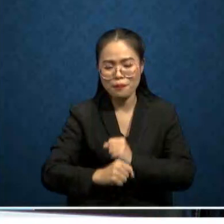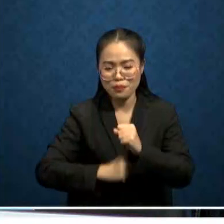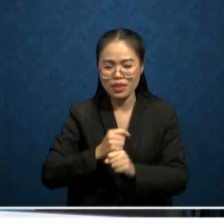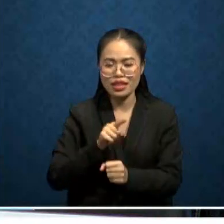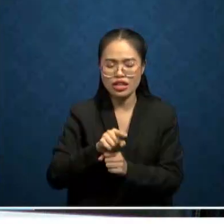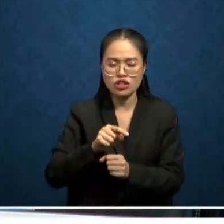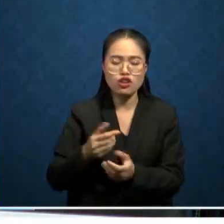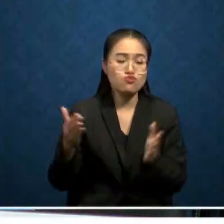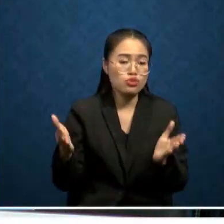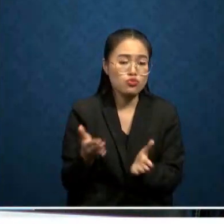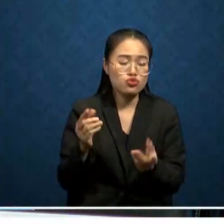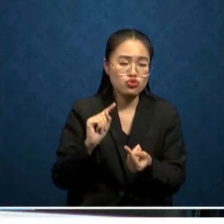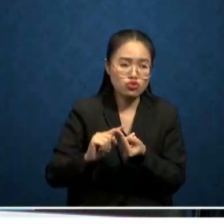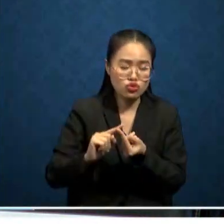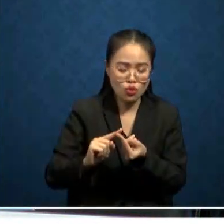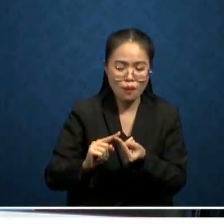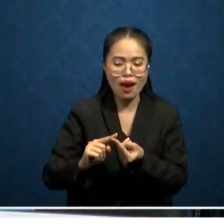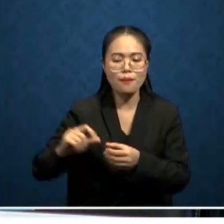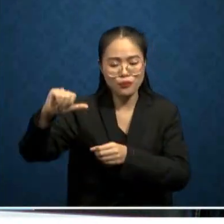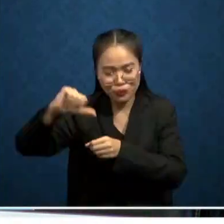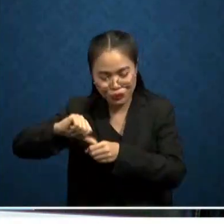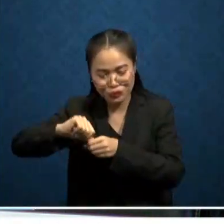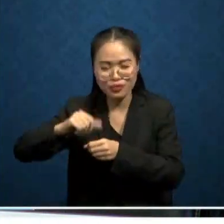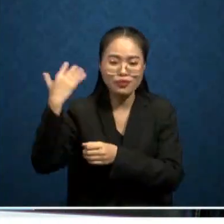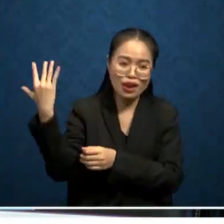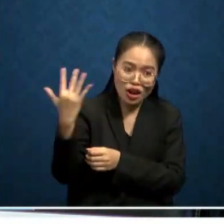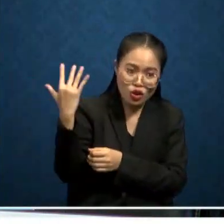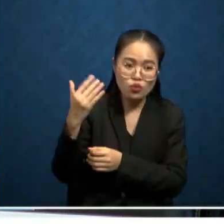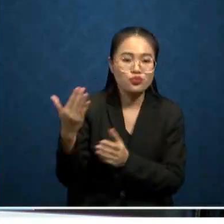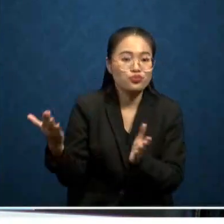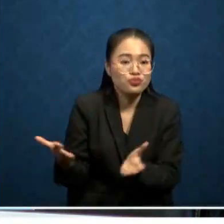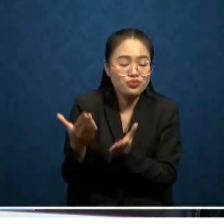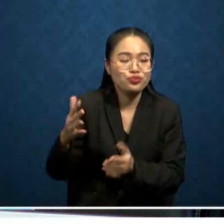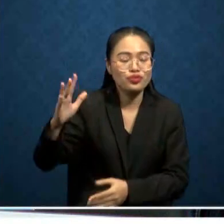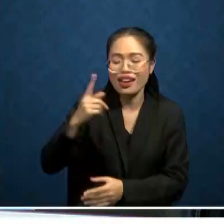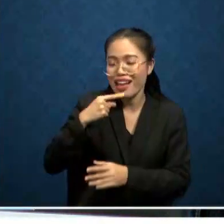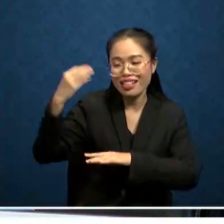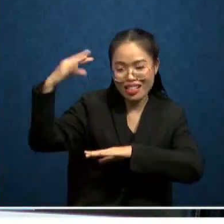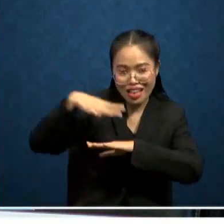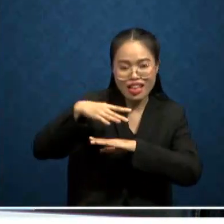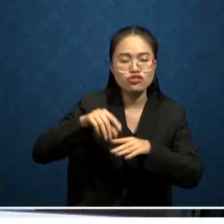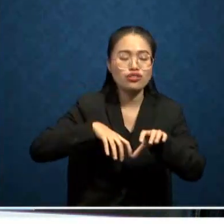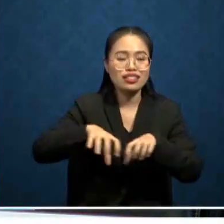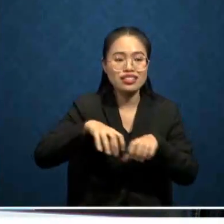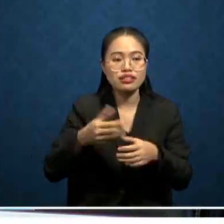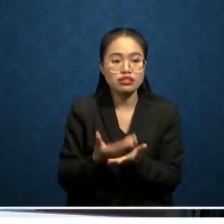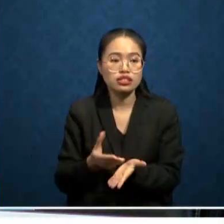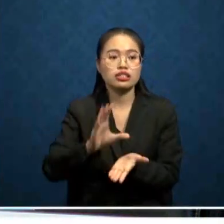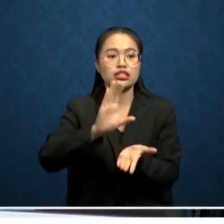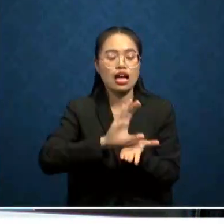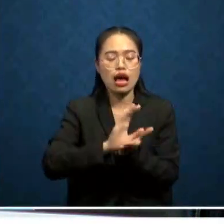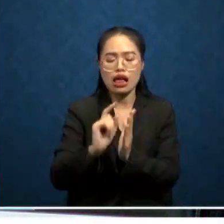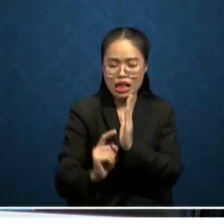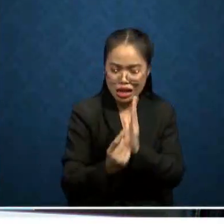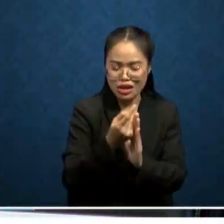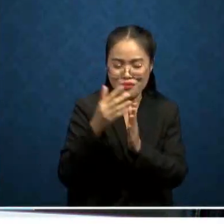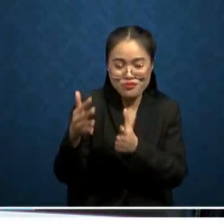พลังงานหมุนเวียนนะครับปี64ใน annual Reportฉบับเนี้ยกกพได้ปรับปรุงกระบวนการในการจัดสรรเงินนะครับก็มีการเริ่มเริ่มกระบวน